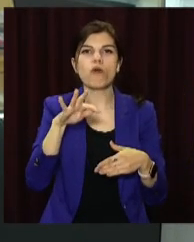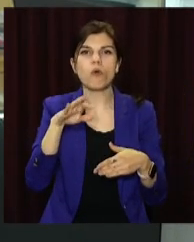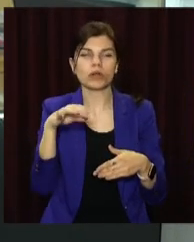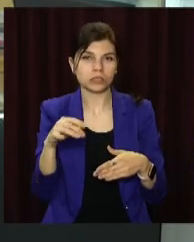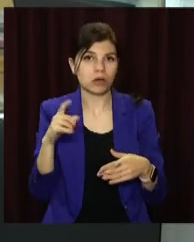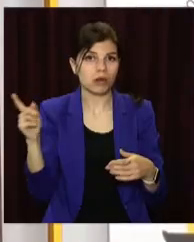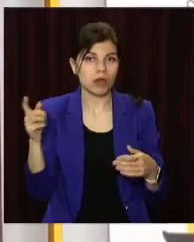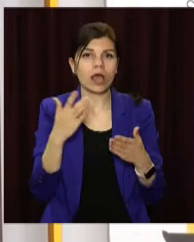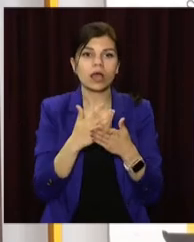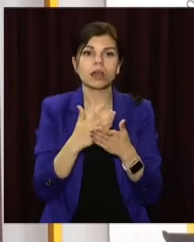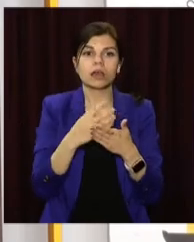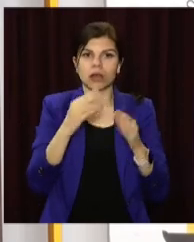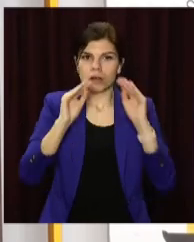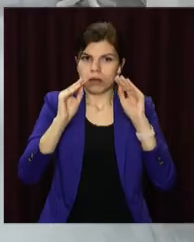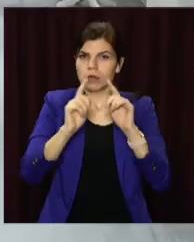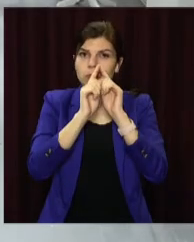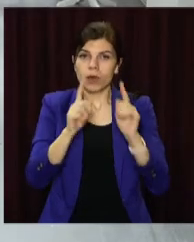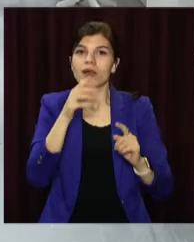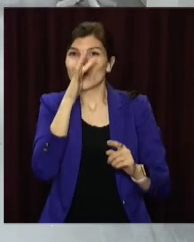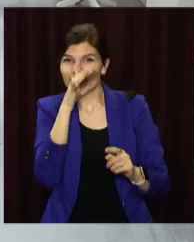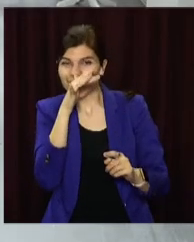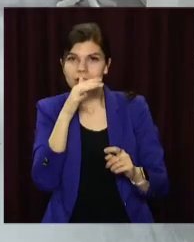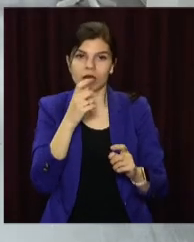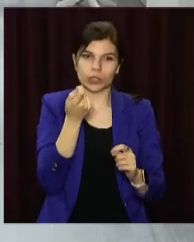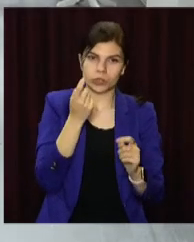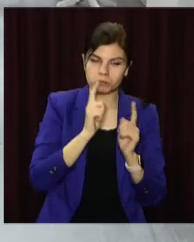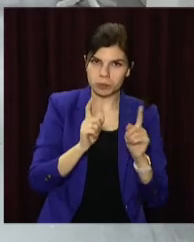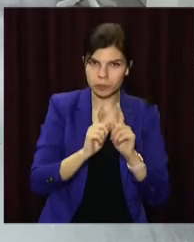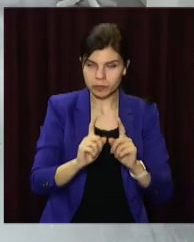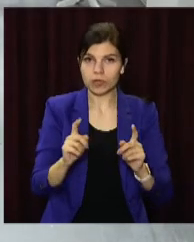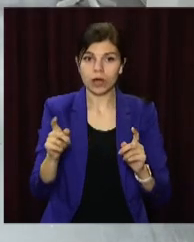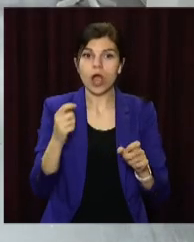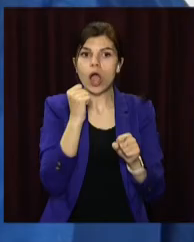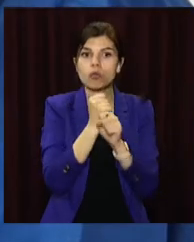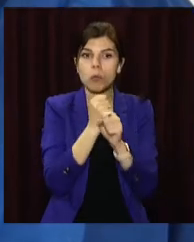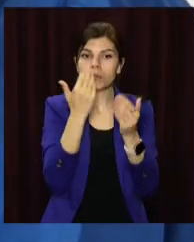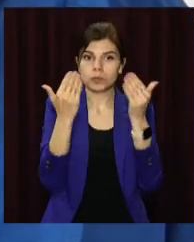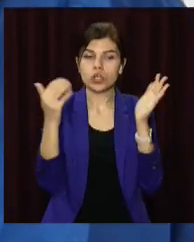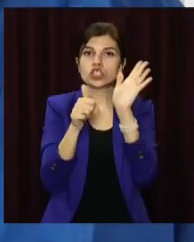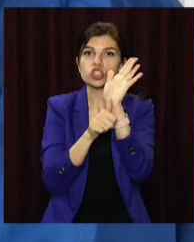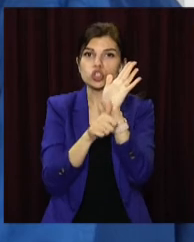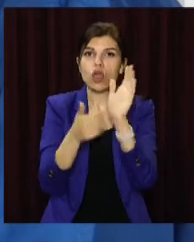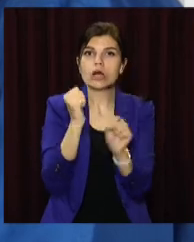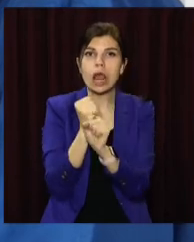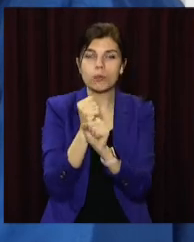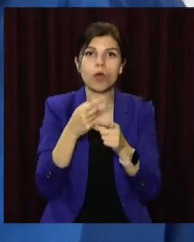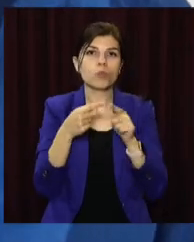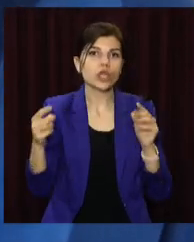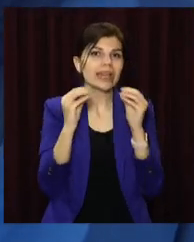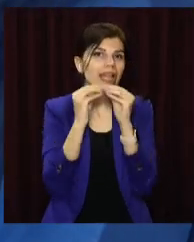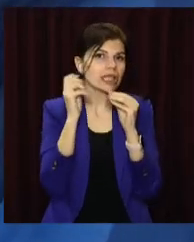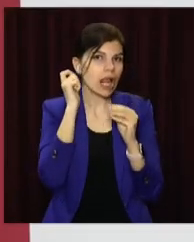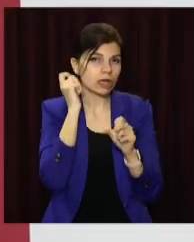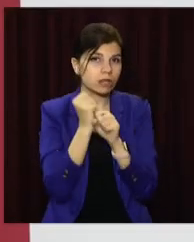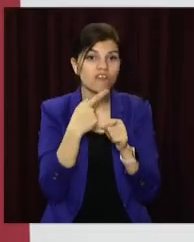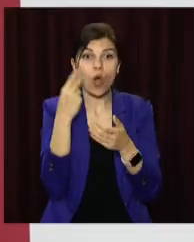побачити поєднання графіки, аплікації, гумору та сатири. В експозиції 60 робіт, які автор створював упродовж 10 років.